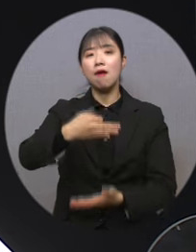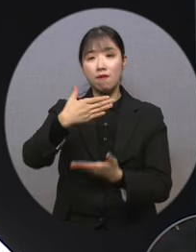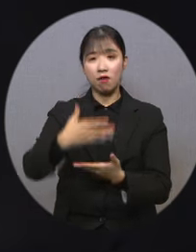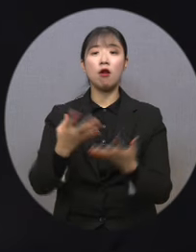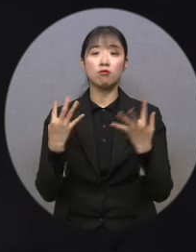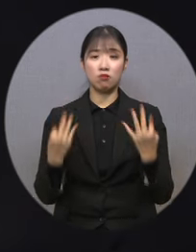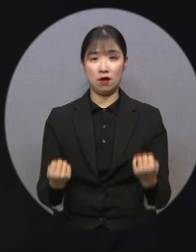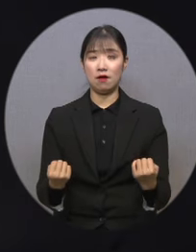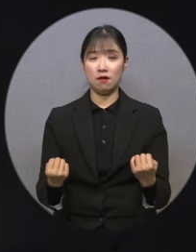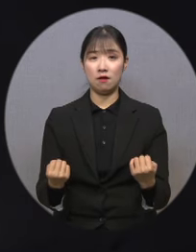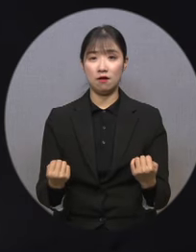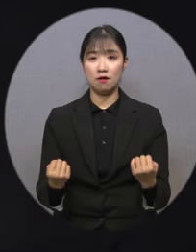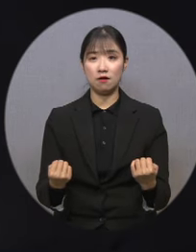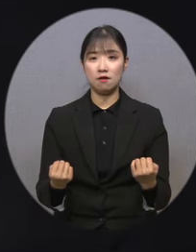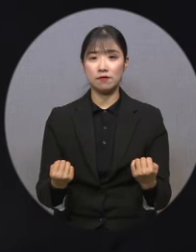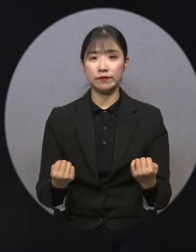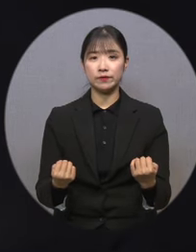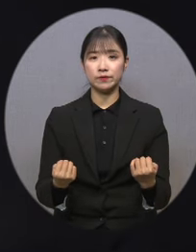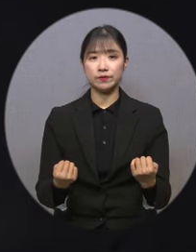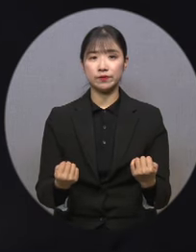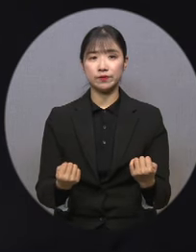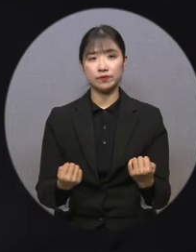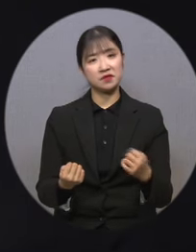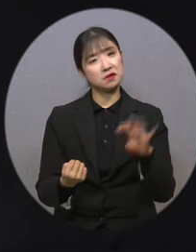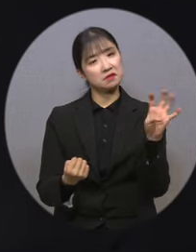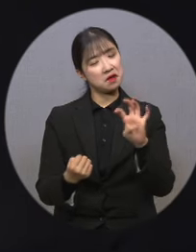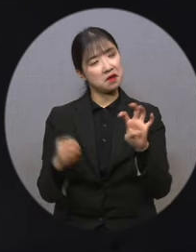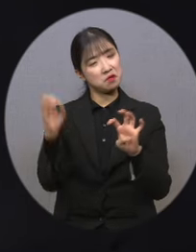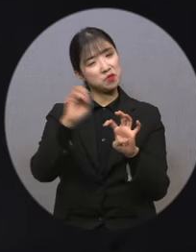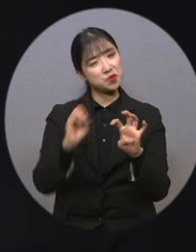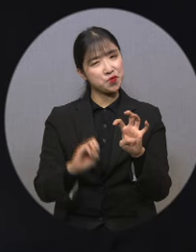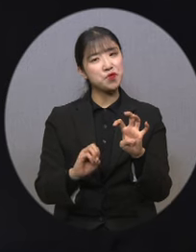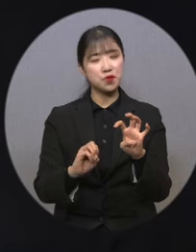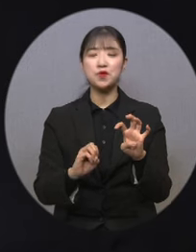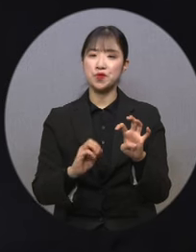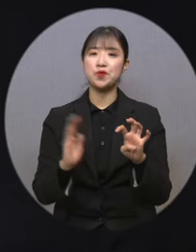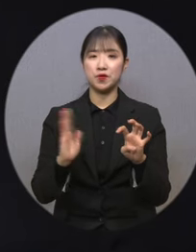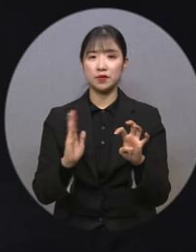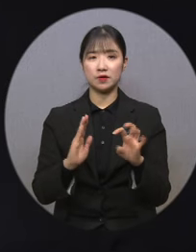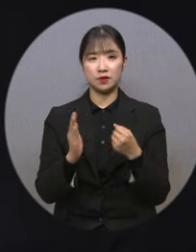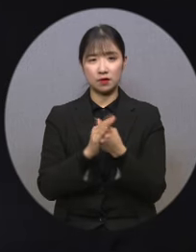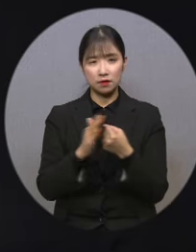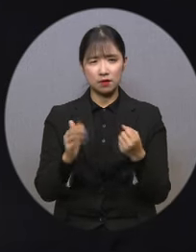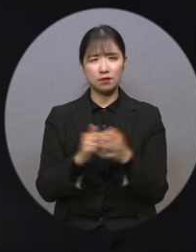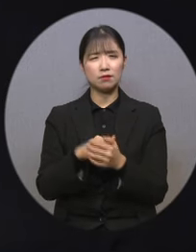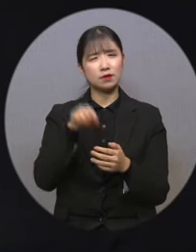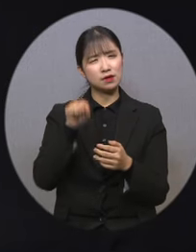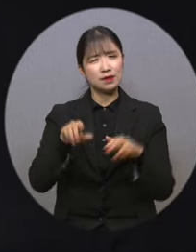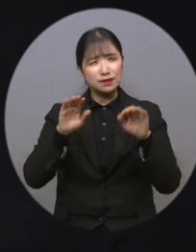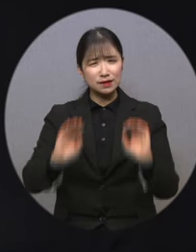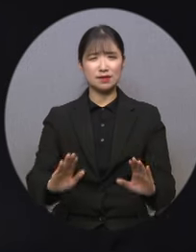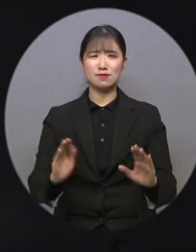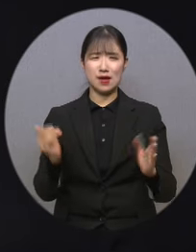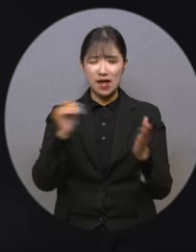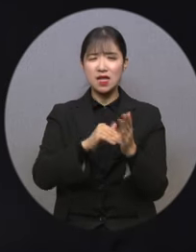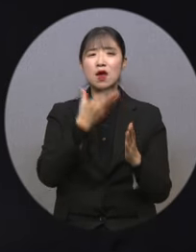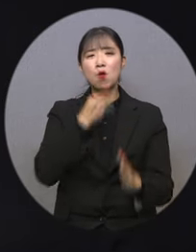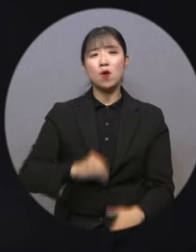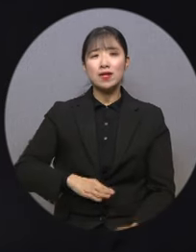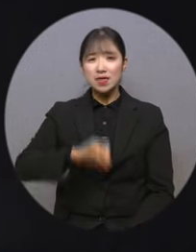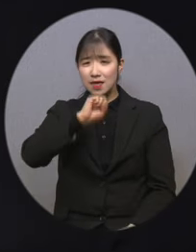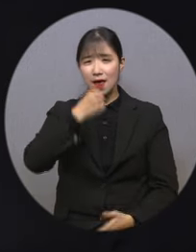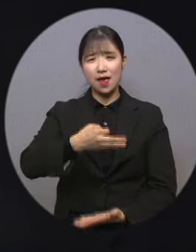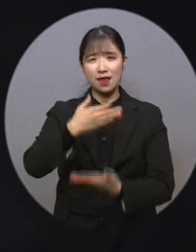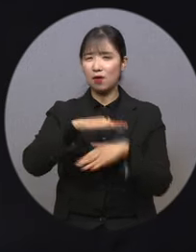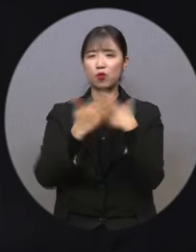많이 차지합니다. 그렇죠. 네, 또 한 40% 차지해요. 그래서 저는 이런 지금까지의 복지